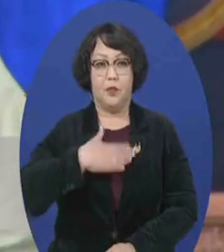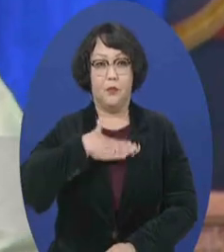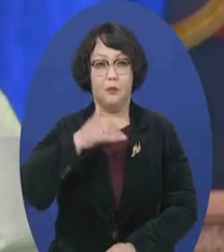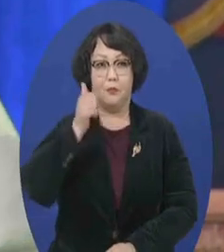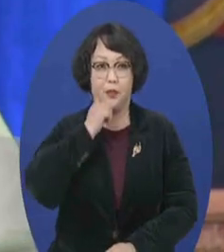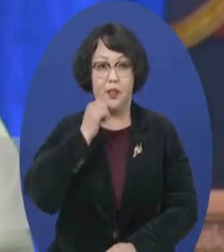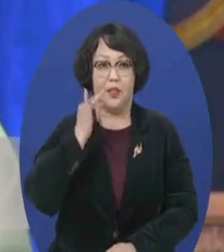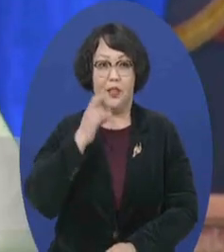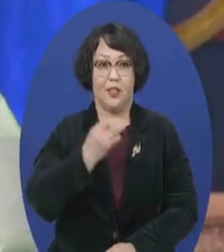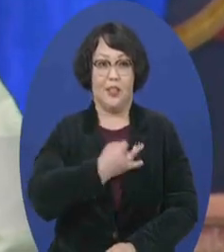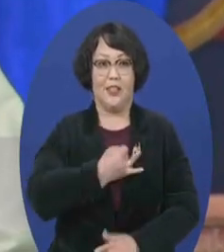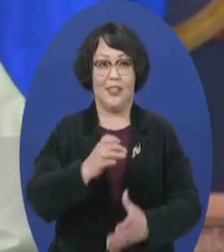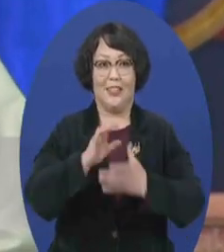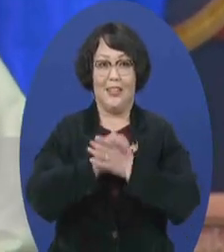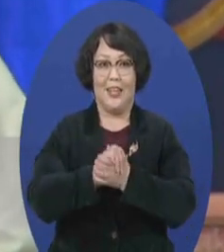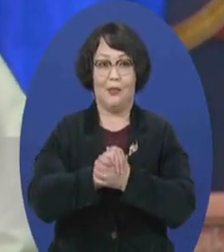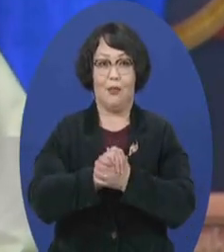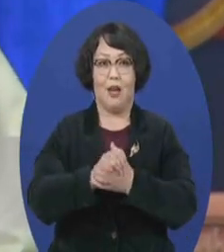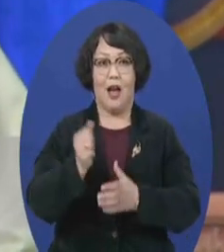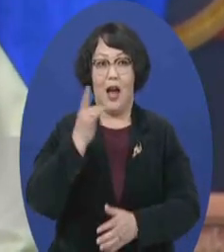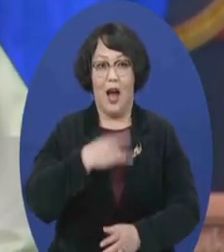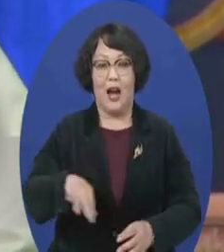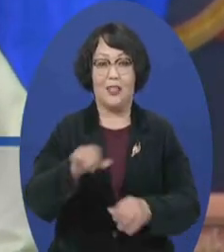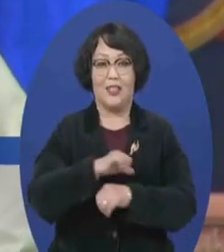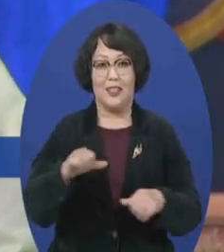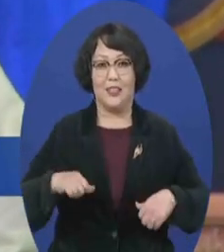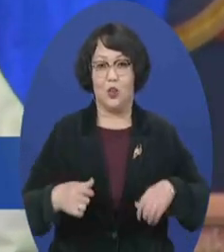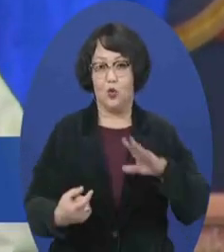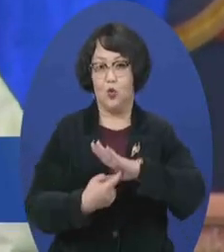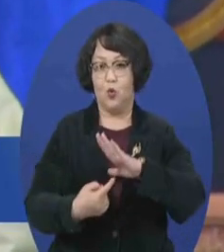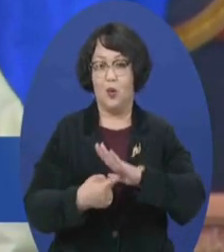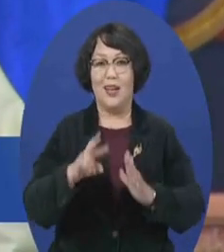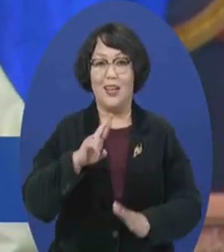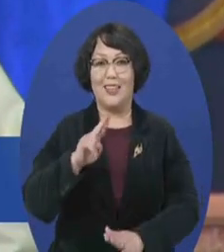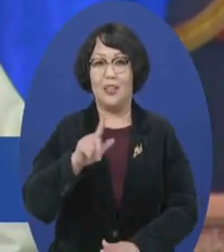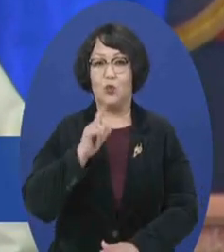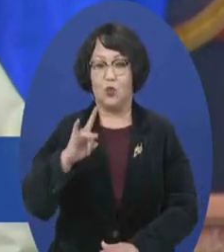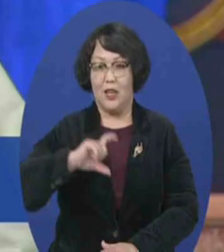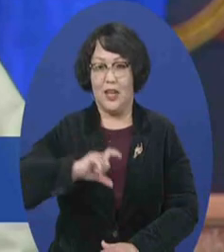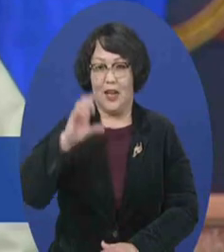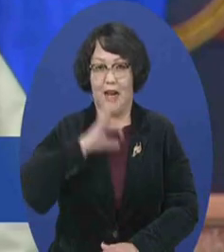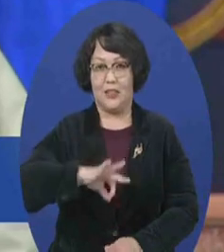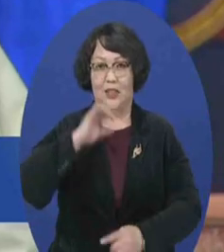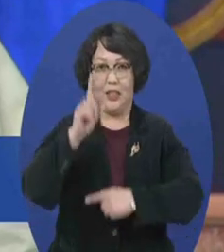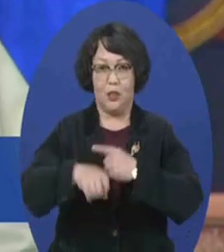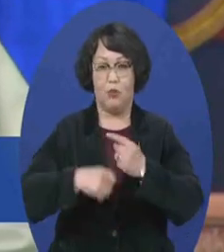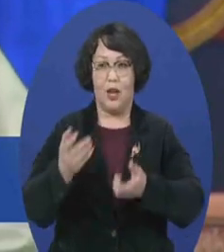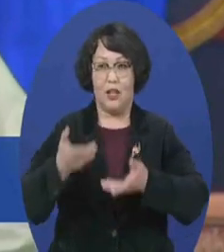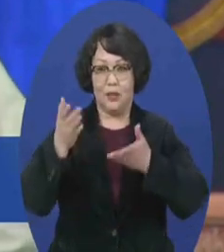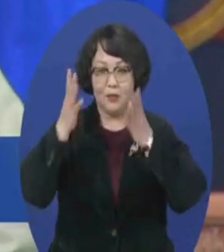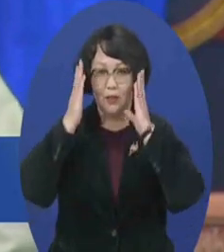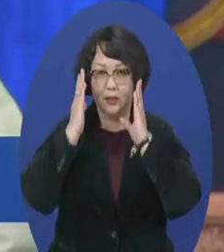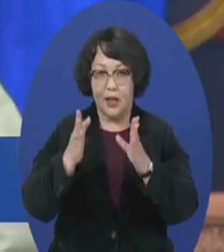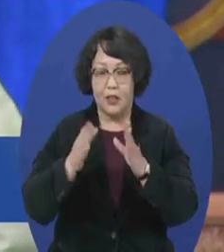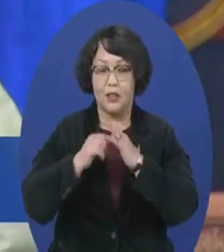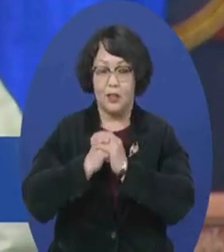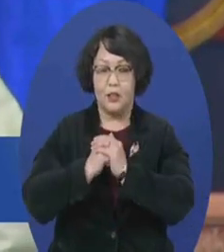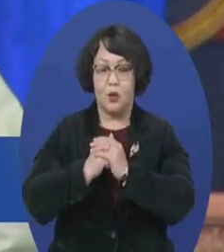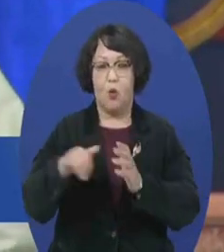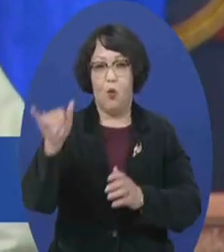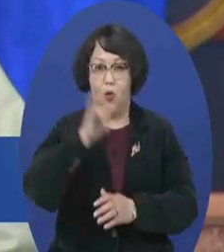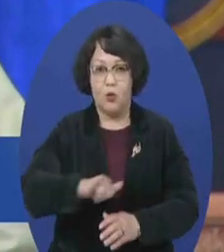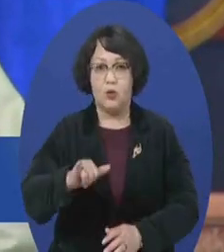Миний энэ хүү их итгэл найдварыг ард түмнийхээ ядуур их ашгийг эрхэмлэн дэдэлж улс орныхоо тусгаар